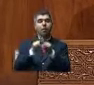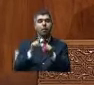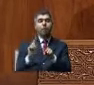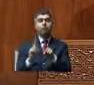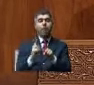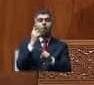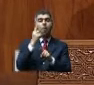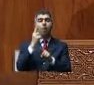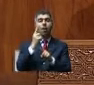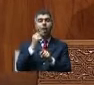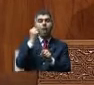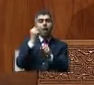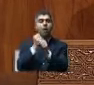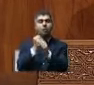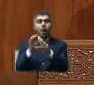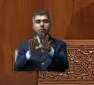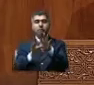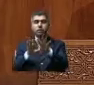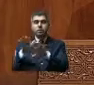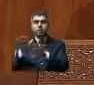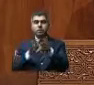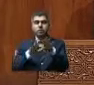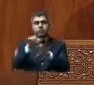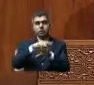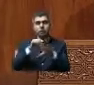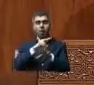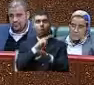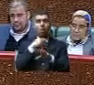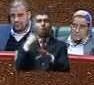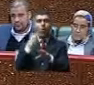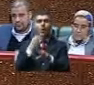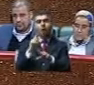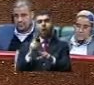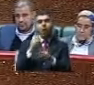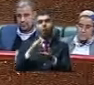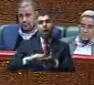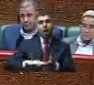الحكومة ترتكز على استعادة عافية المؤشرات الاقتصادية الحيوية